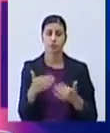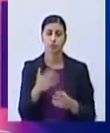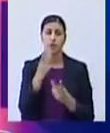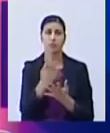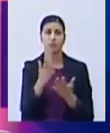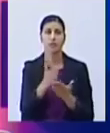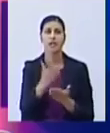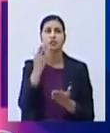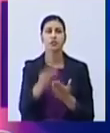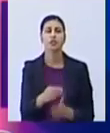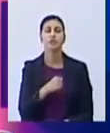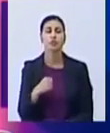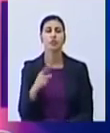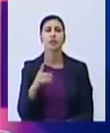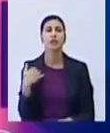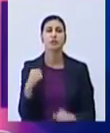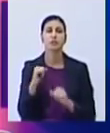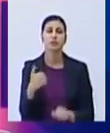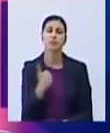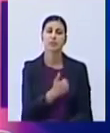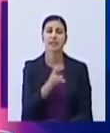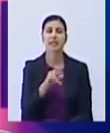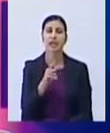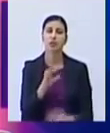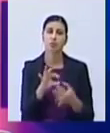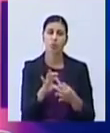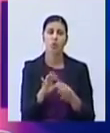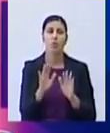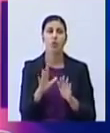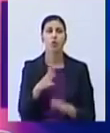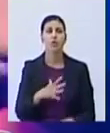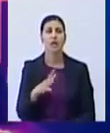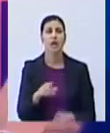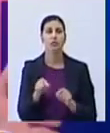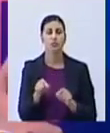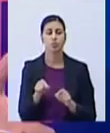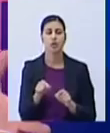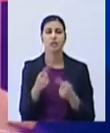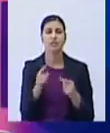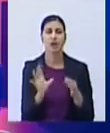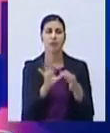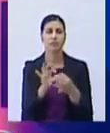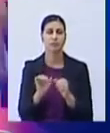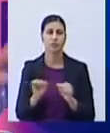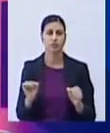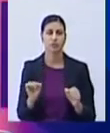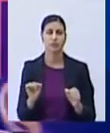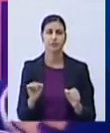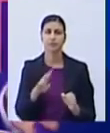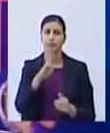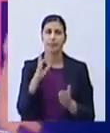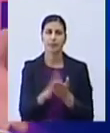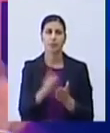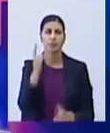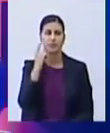ასპარეზი გაქვთ თქვენ უშუალოდ რას ემთხვევით? გვინდა ნატო, გვინდა მხოლოდ ქართული, არ უნდა ვიყოთ არაბთან კოალიციაში?